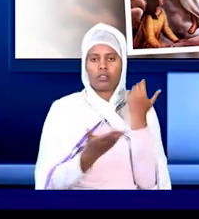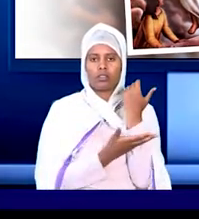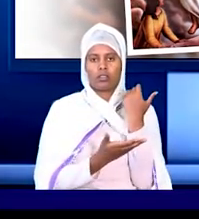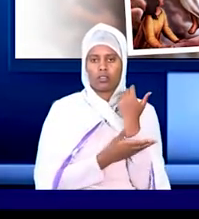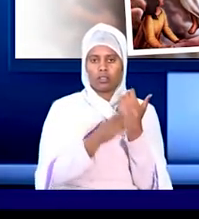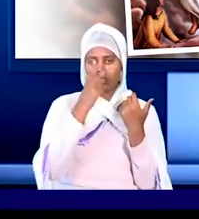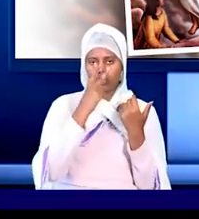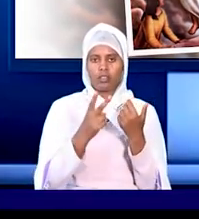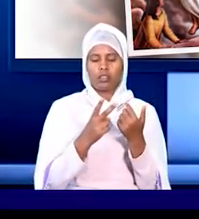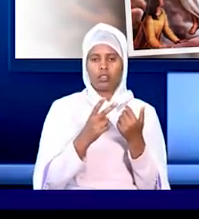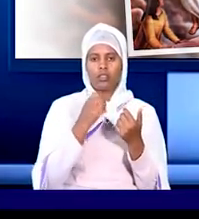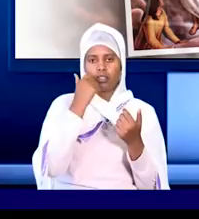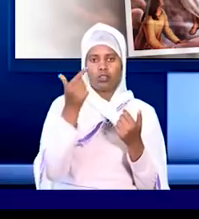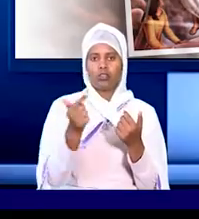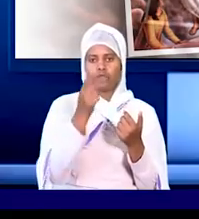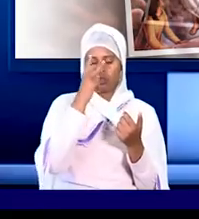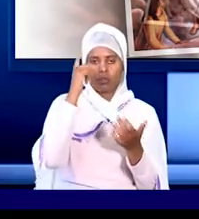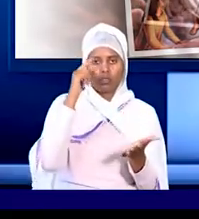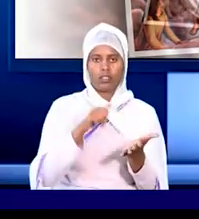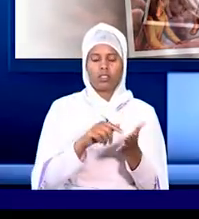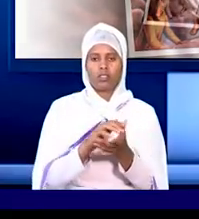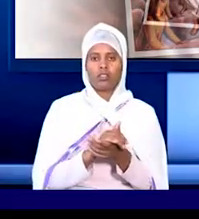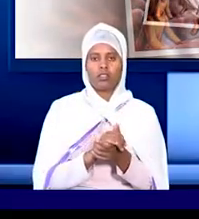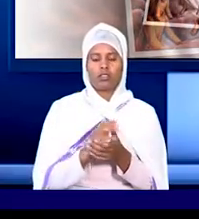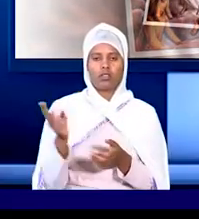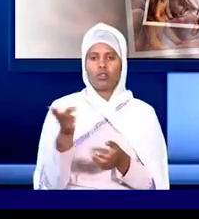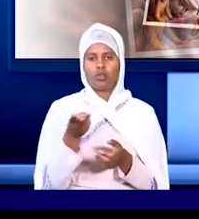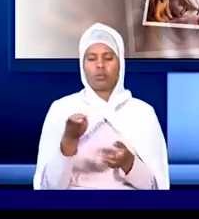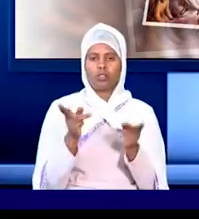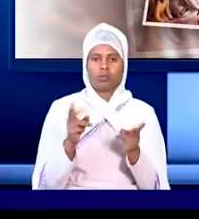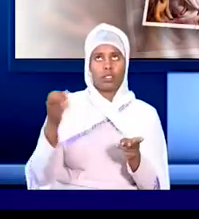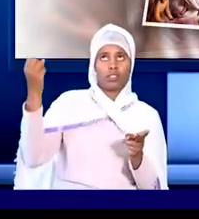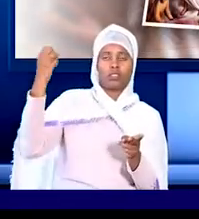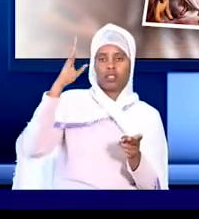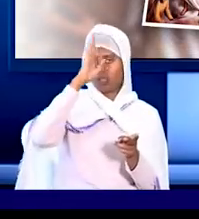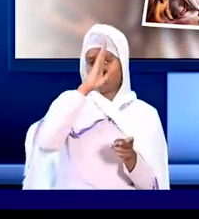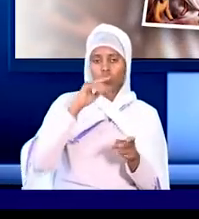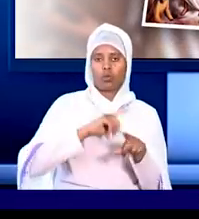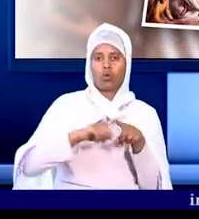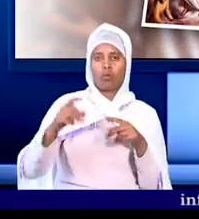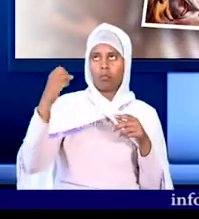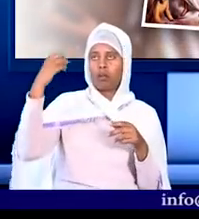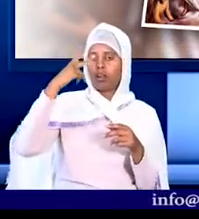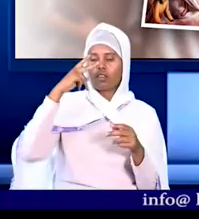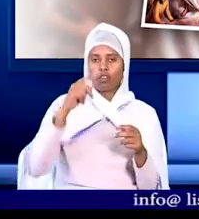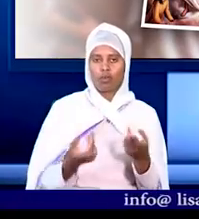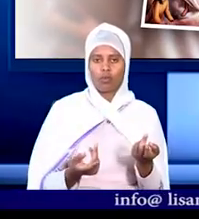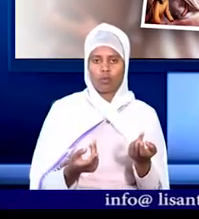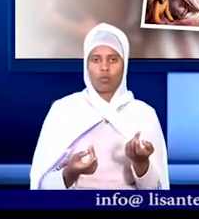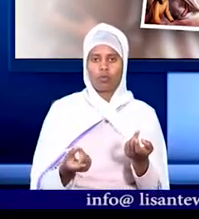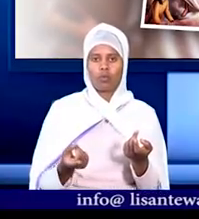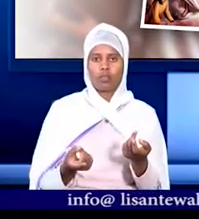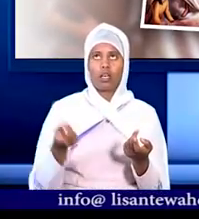ረአየ፣ ኣእዋም ረአየ። ናይ ዕለተ ሰሉስ ርእዎም፣ ናይ ዕለተ ረቡዕ ድማ ፀሓይ ወርሒ